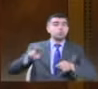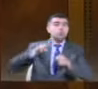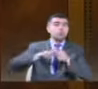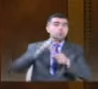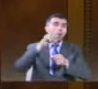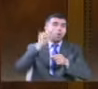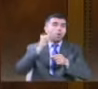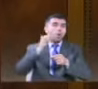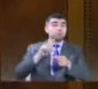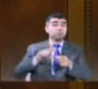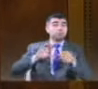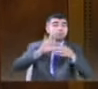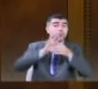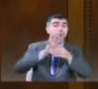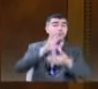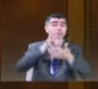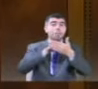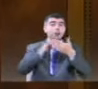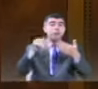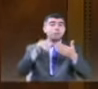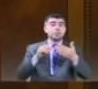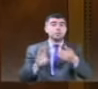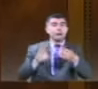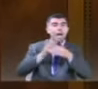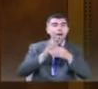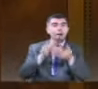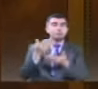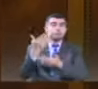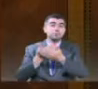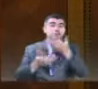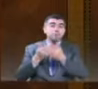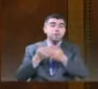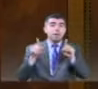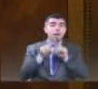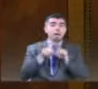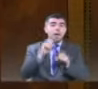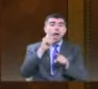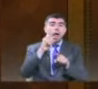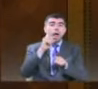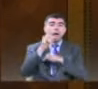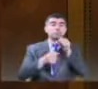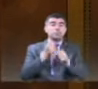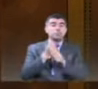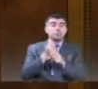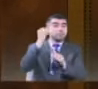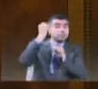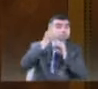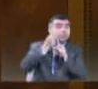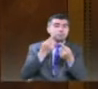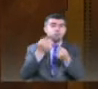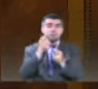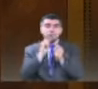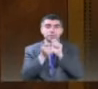على البروتوكول المتعلق ببرنامج التعاون بين الطرفين، وهو ثمرة أكثر من سنة ونصف من المشاورات بين القطاعات الحكومية